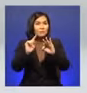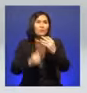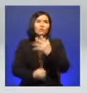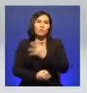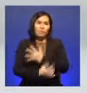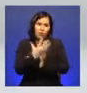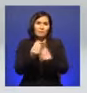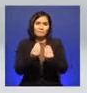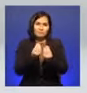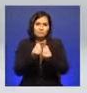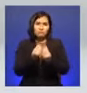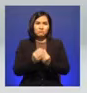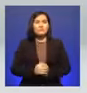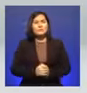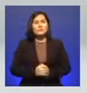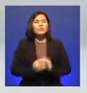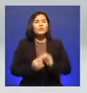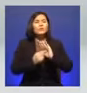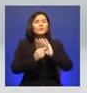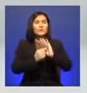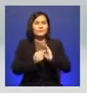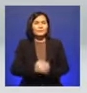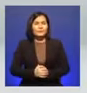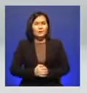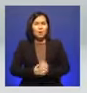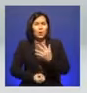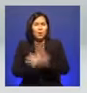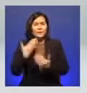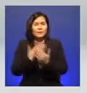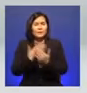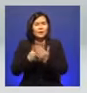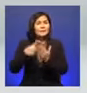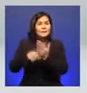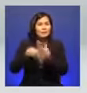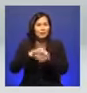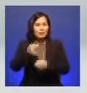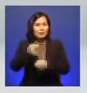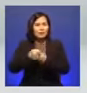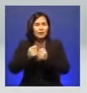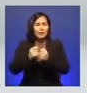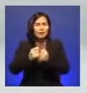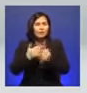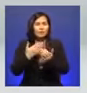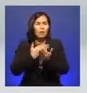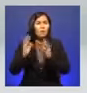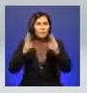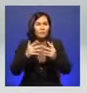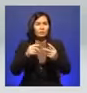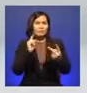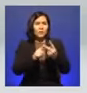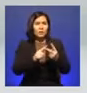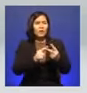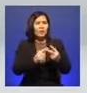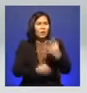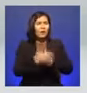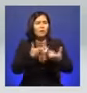ได้อย่างเช่นโอกาสที่เขาจะมีโอกาสได้ปลดหนี้สินการเกษตรในขณะเดียวกันก็มีตลาดที่เขาจะเข้าถึงได้โอกาส